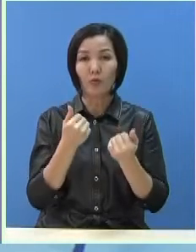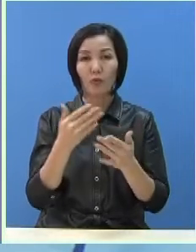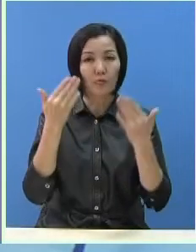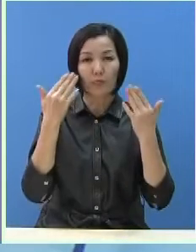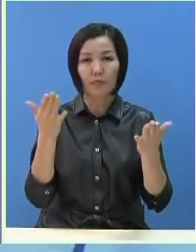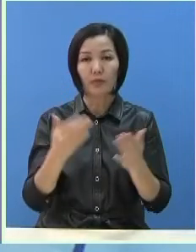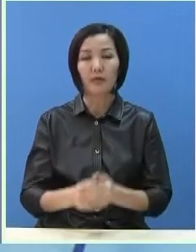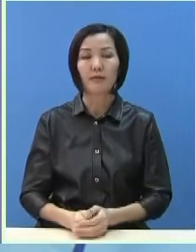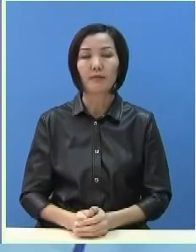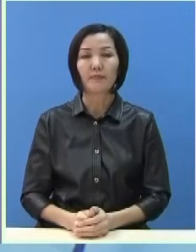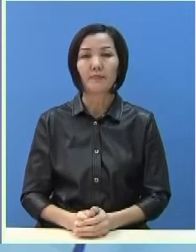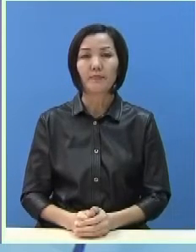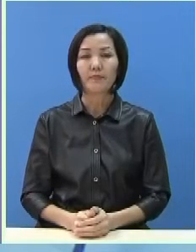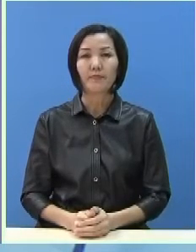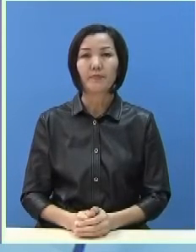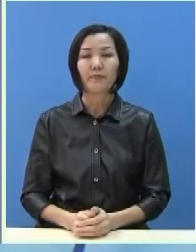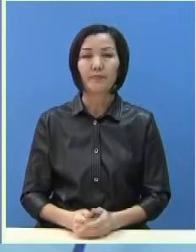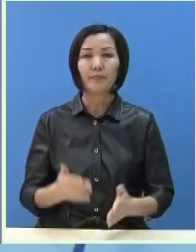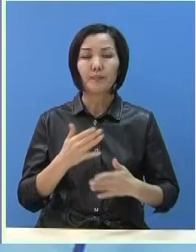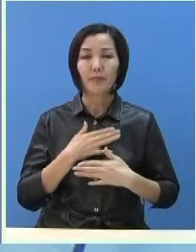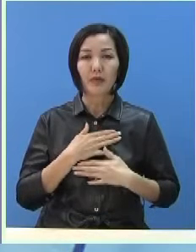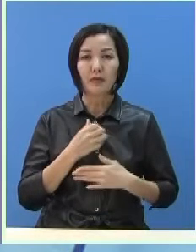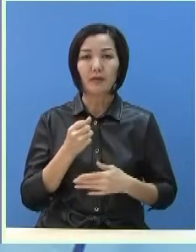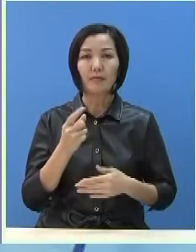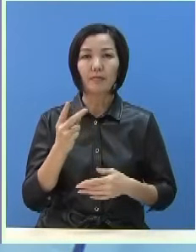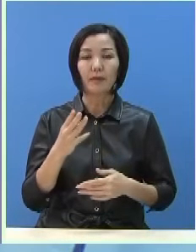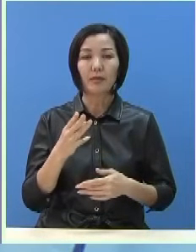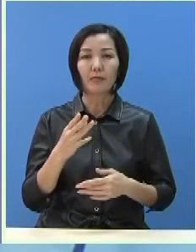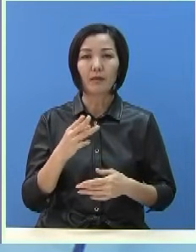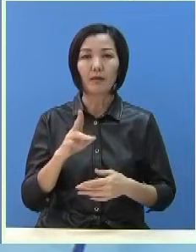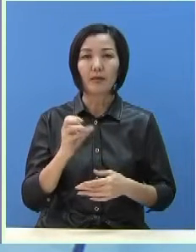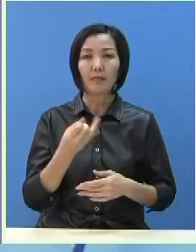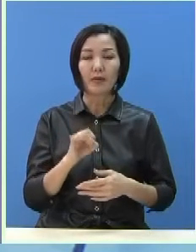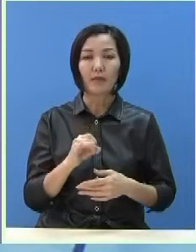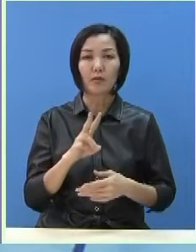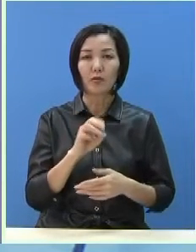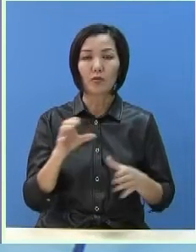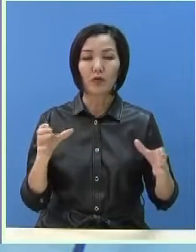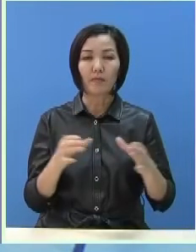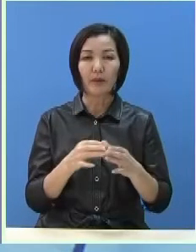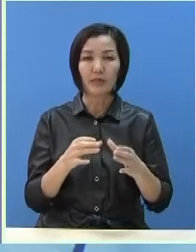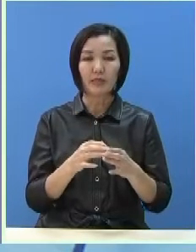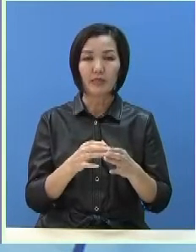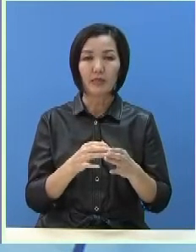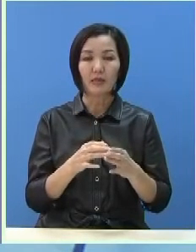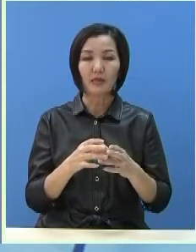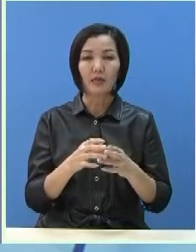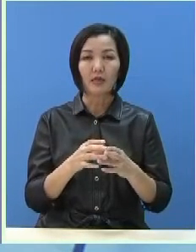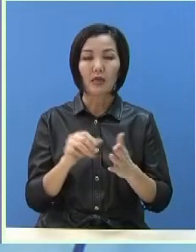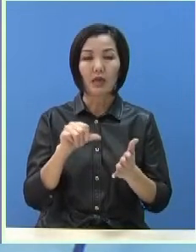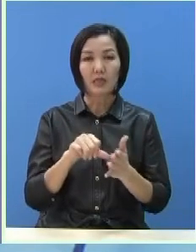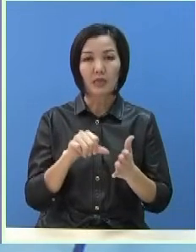Оны бақылайтын орган. Екіншіден, мен осы біршама ана праймериз Нұр Отанның басталған кезде де осы мәселені негізі көтергем, сол праймериз